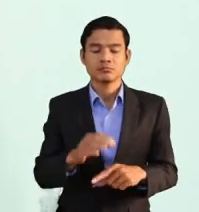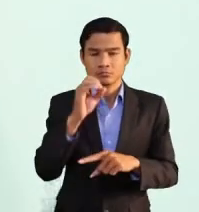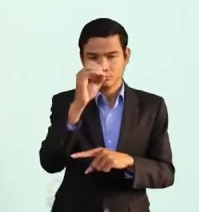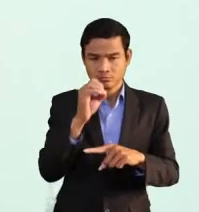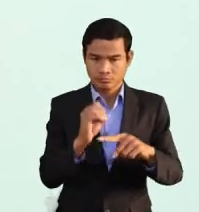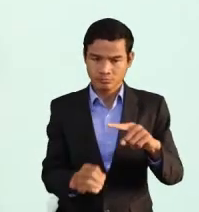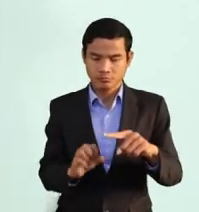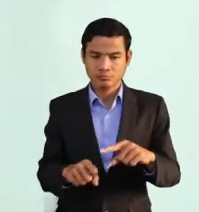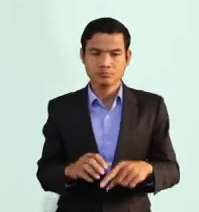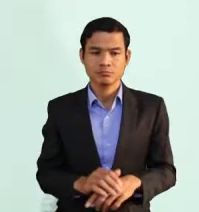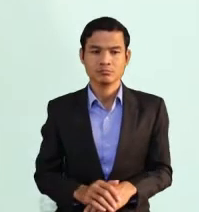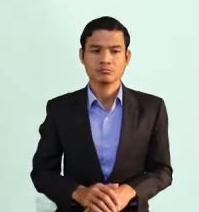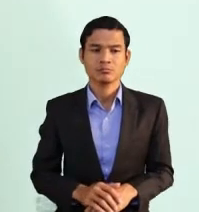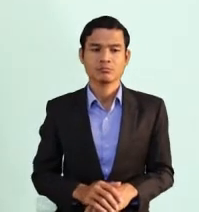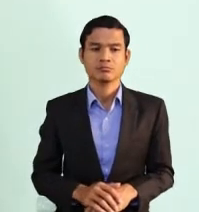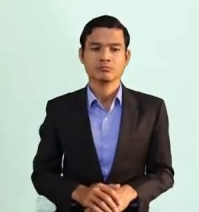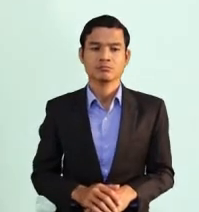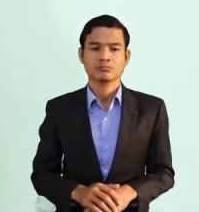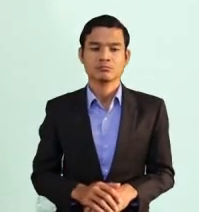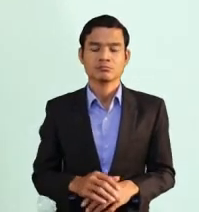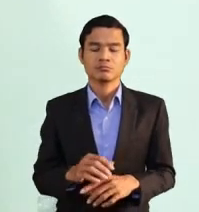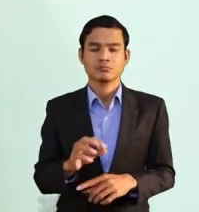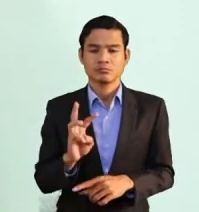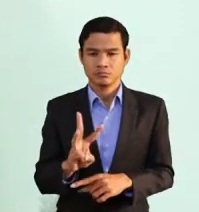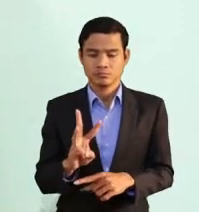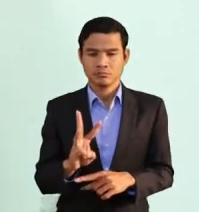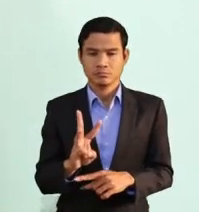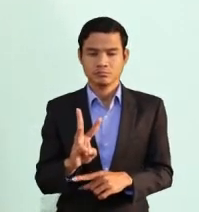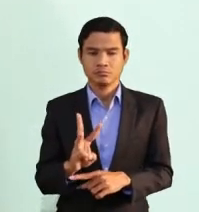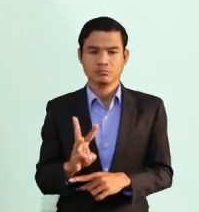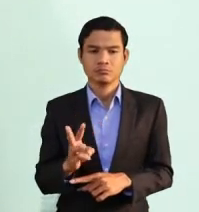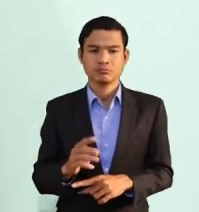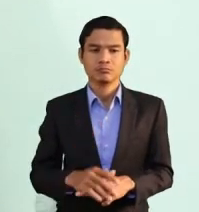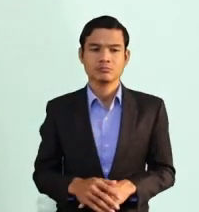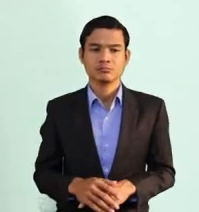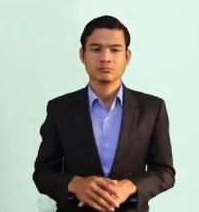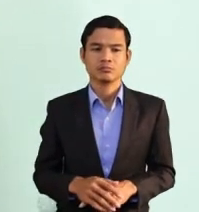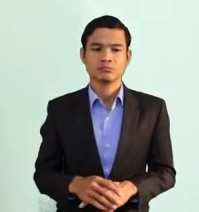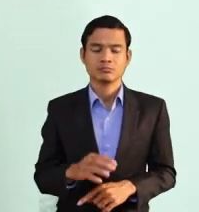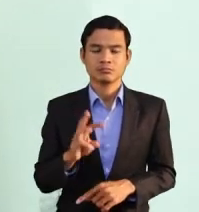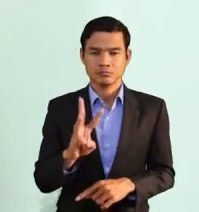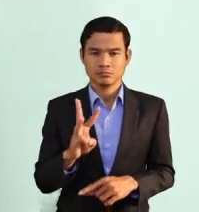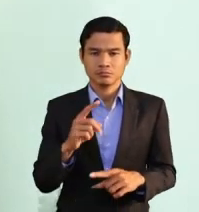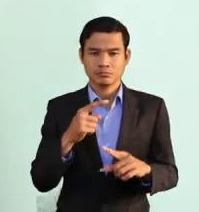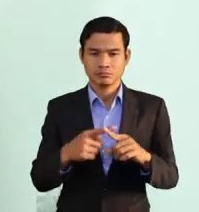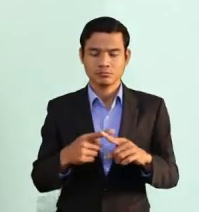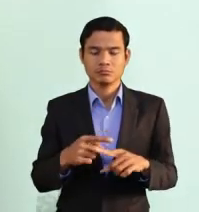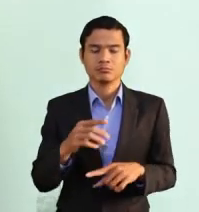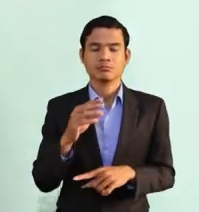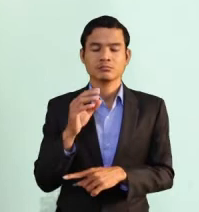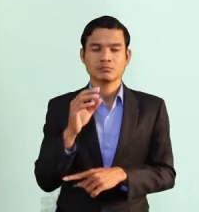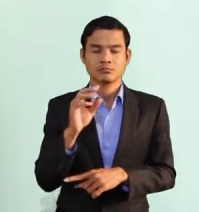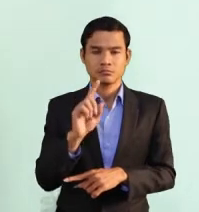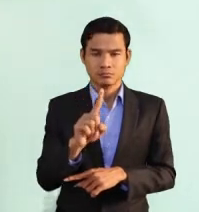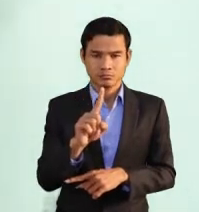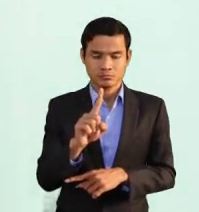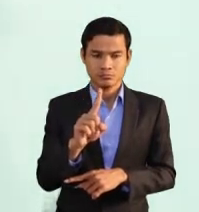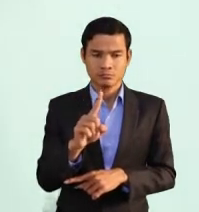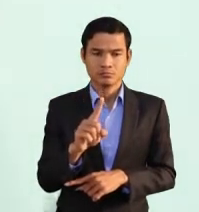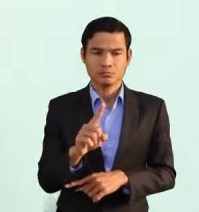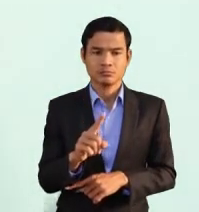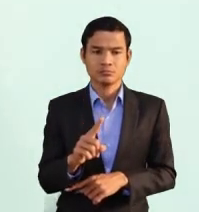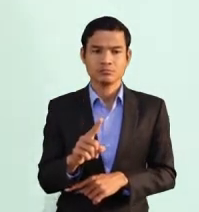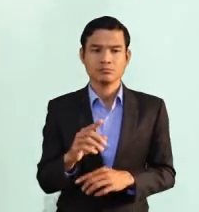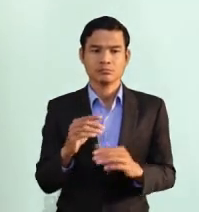á cha chẳng dương hai máu bầy nè cụ đặt tên anh tích tới bầy côn nâng